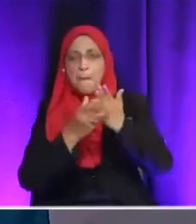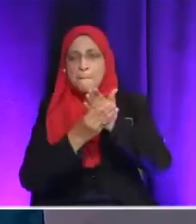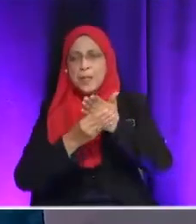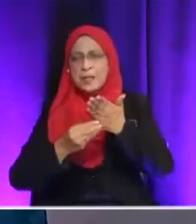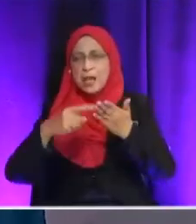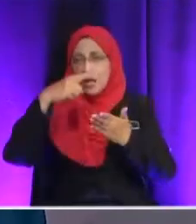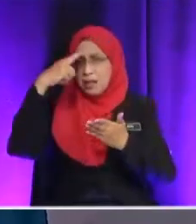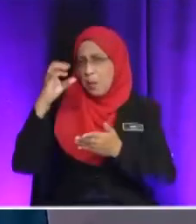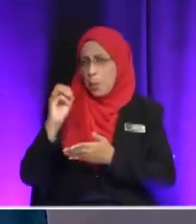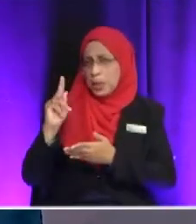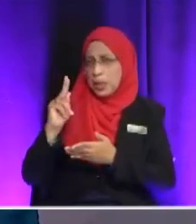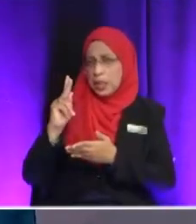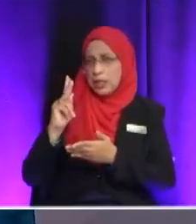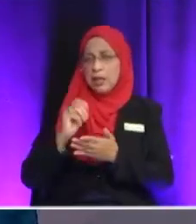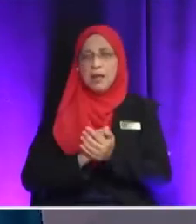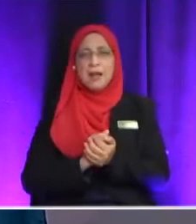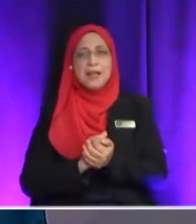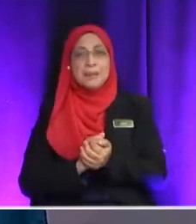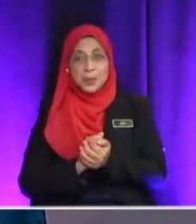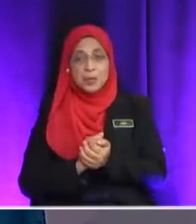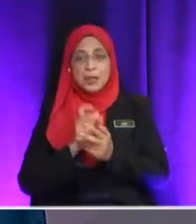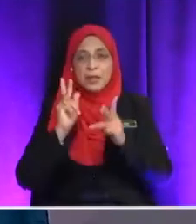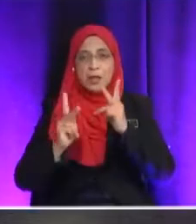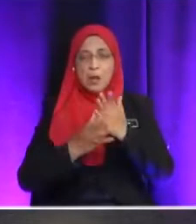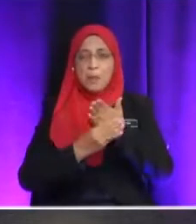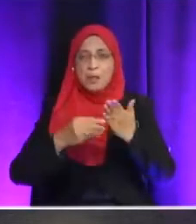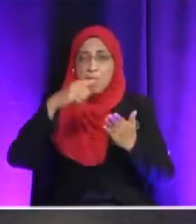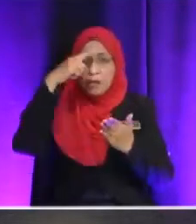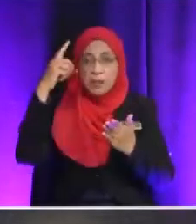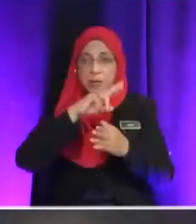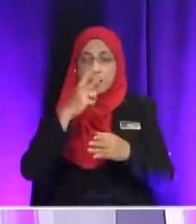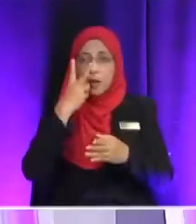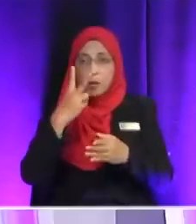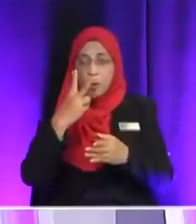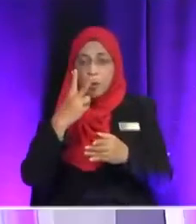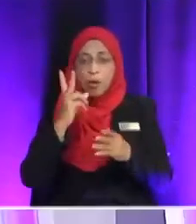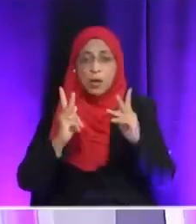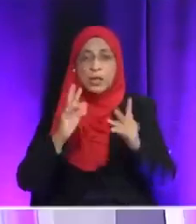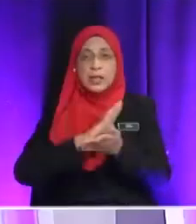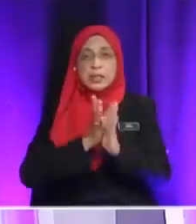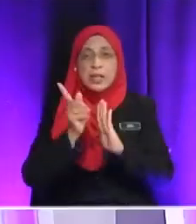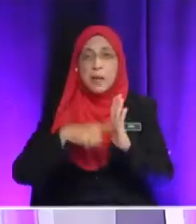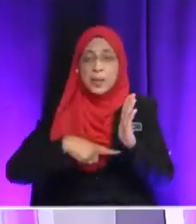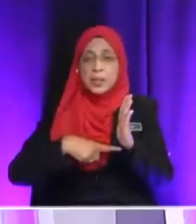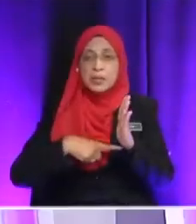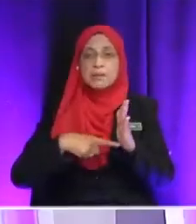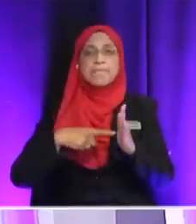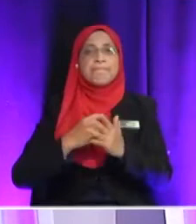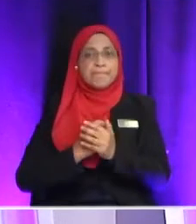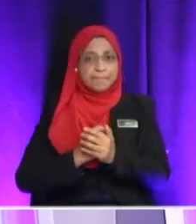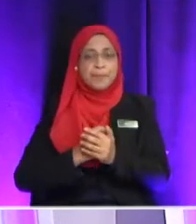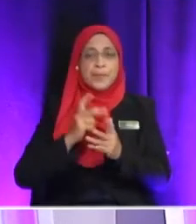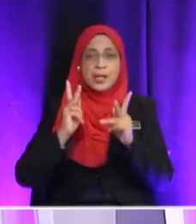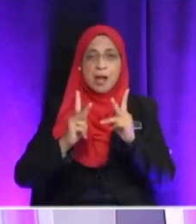Katakanlah kita toko apa yang berlaku pada kritik itu sini mungkin akan menyebabkan kerusakan pada